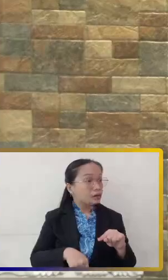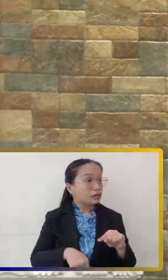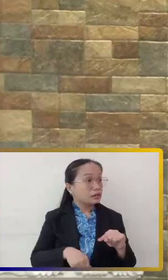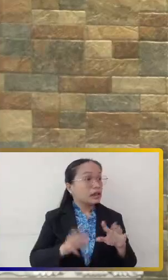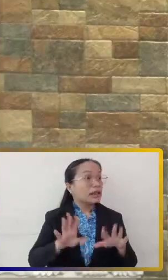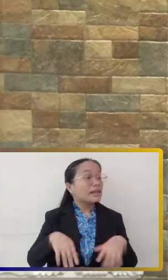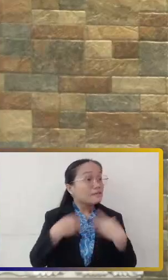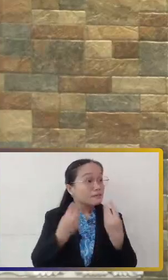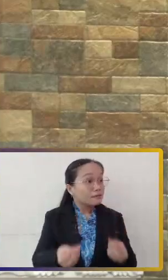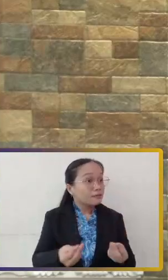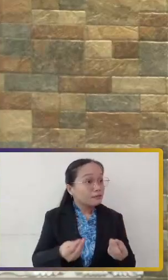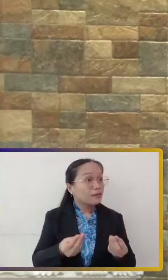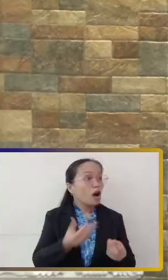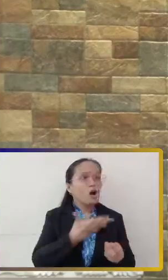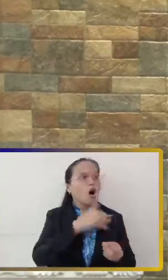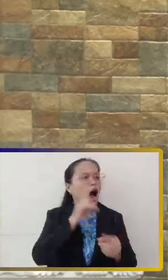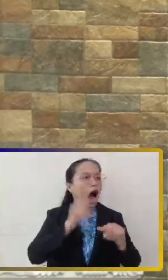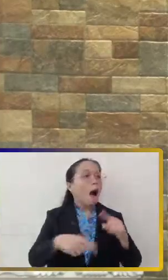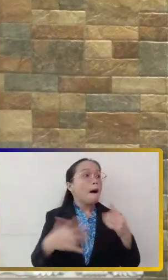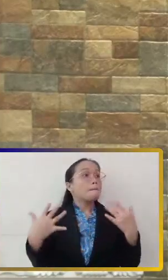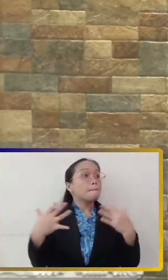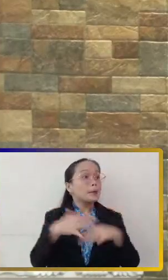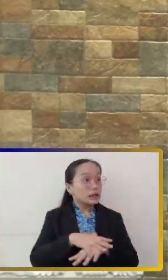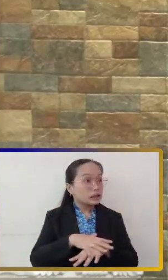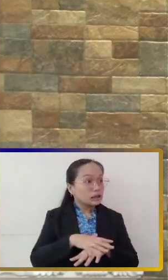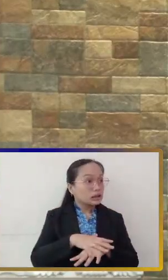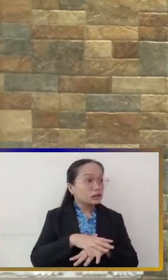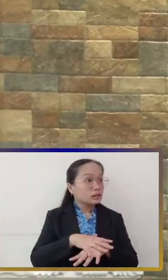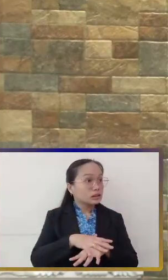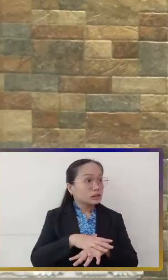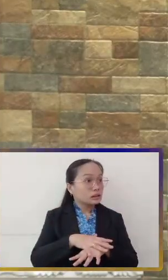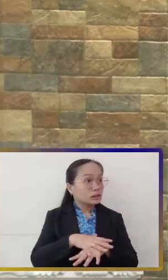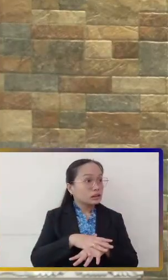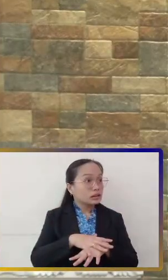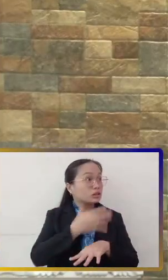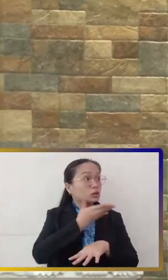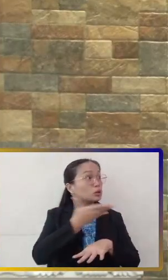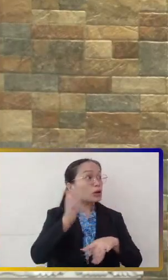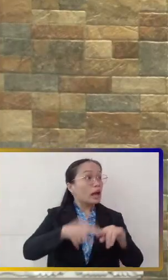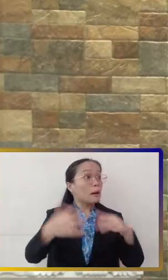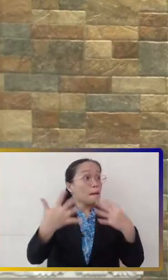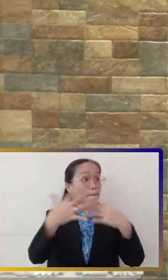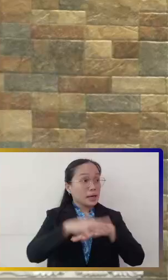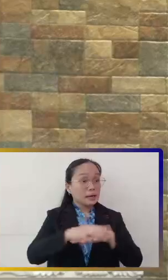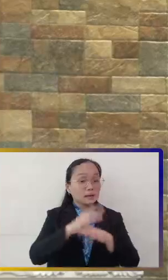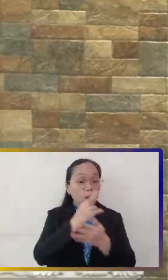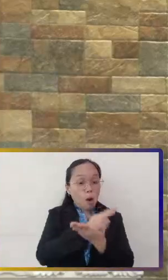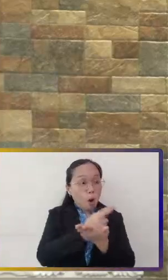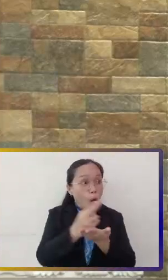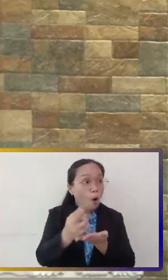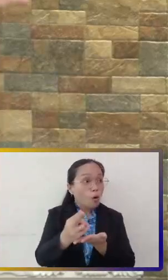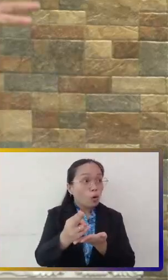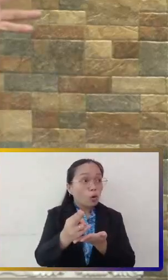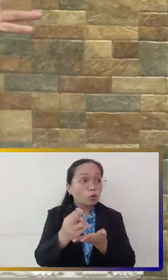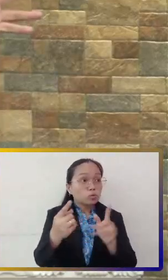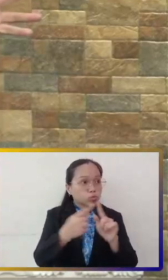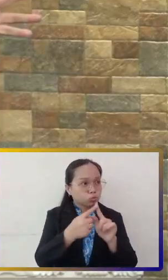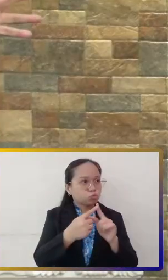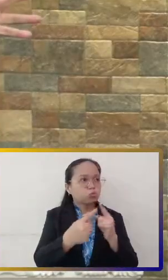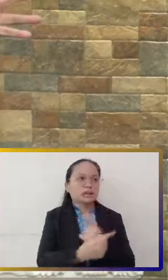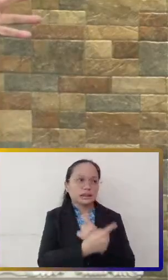hindi mo mabibigyan pwedeng i-mix ang holiness sa sinfulness.